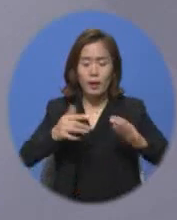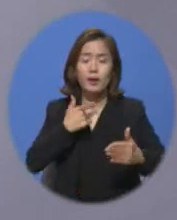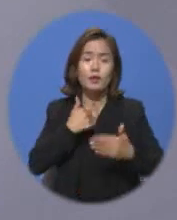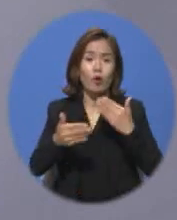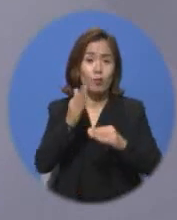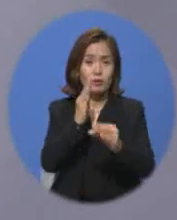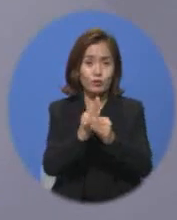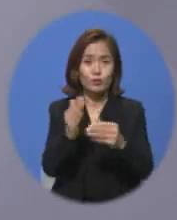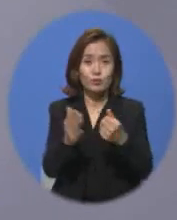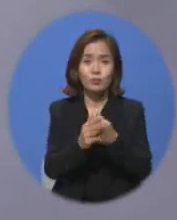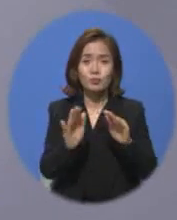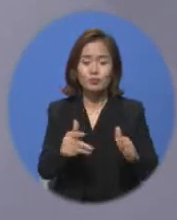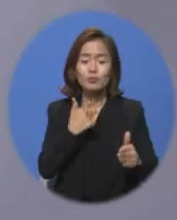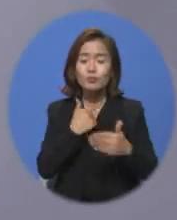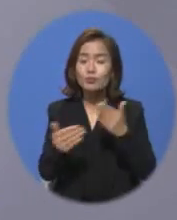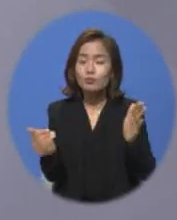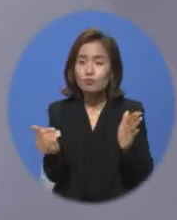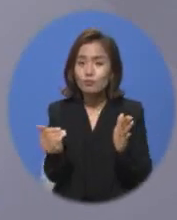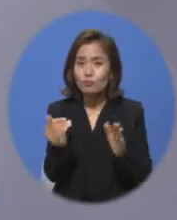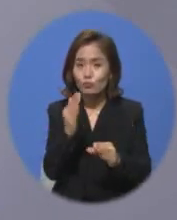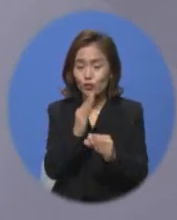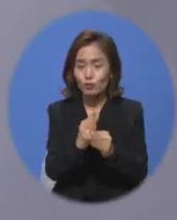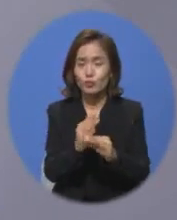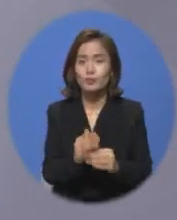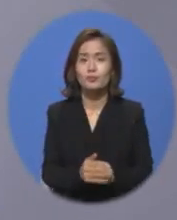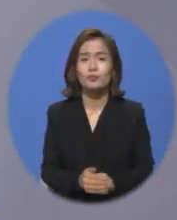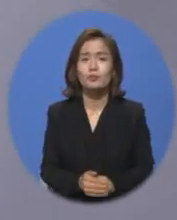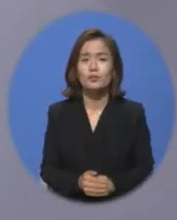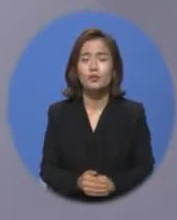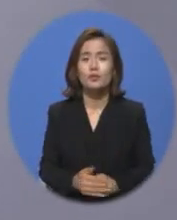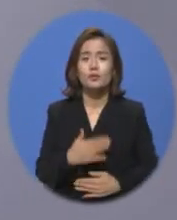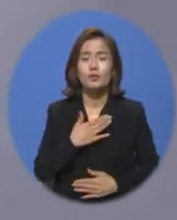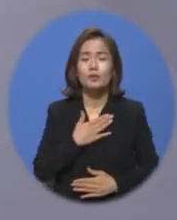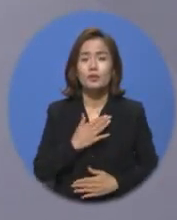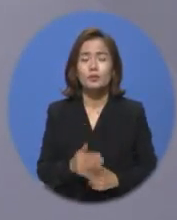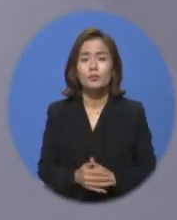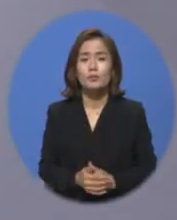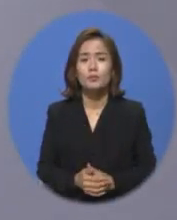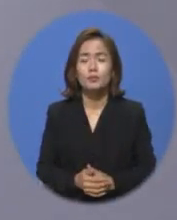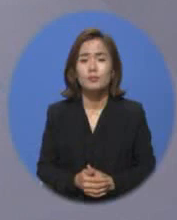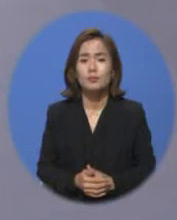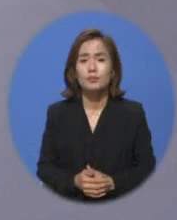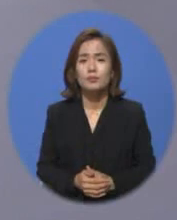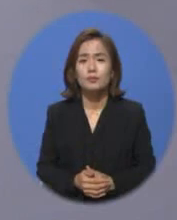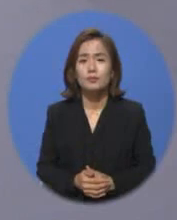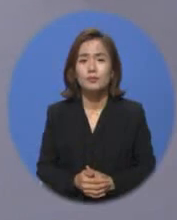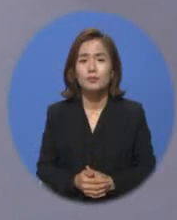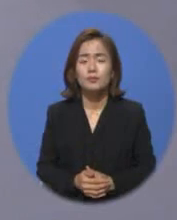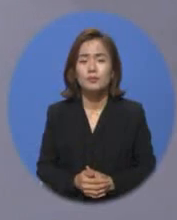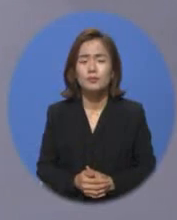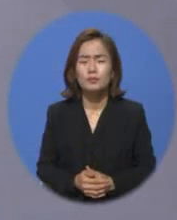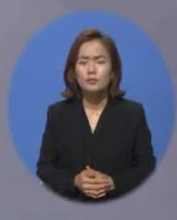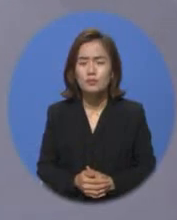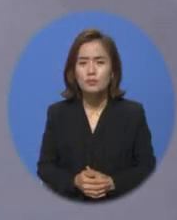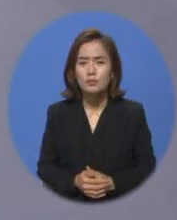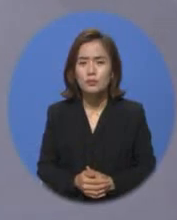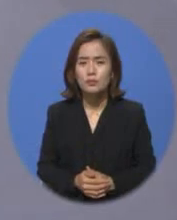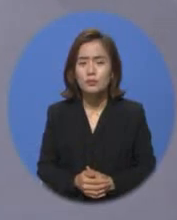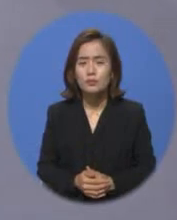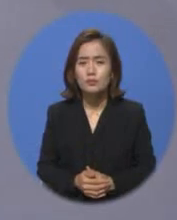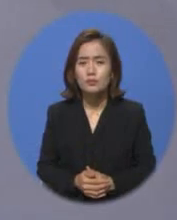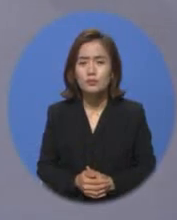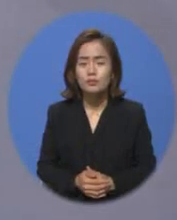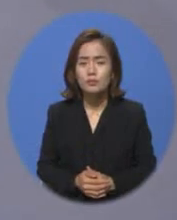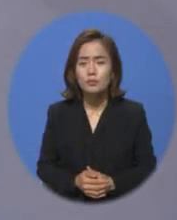는 지금껏경험해보지못한나라를경험하고있으며,그과정을겪고있습니다 .저는 이러한문제들을연구하는사람으로서,